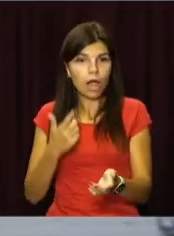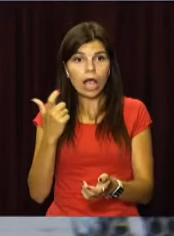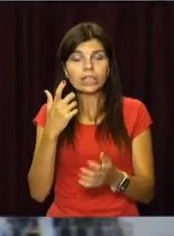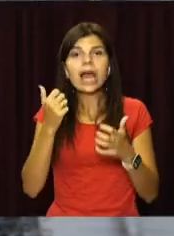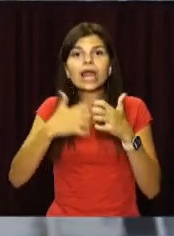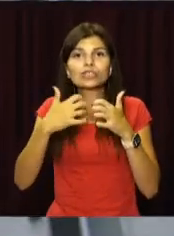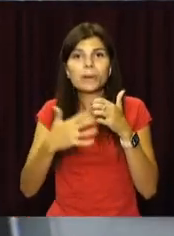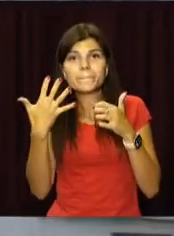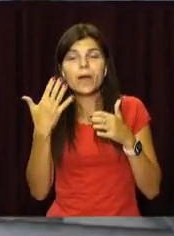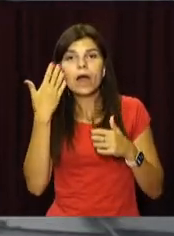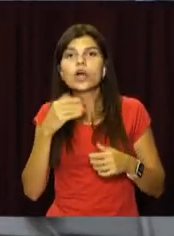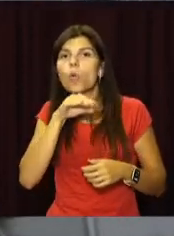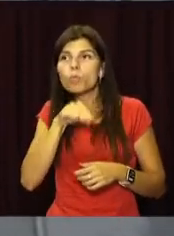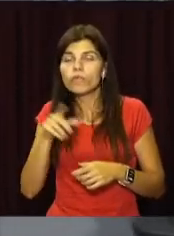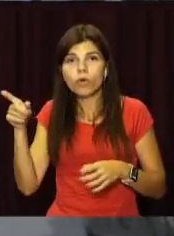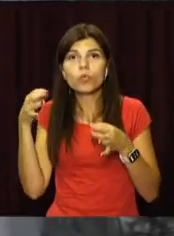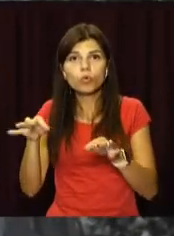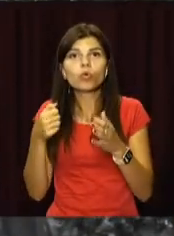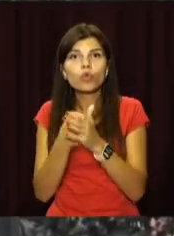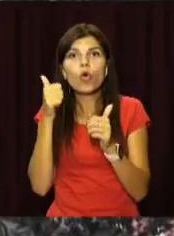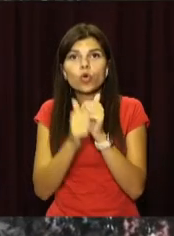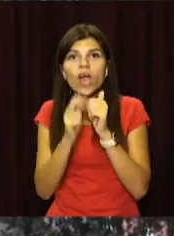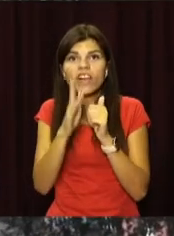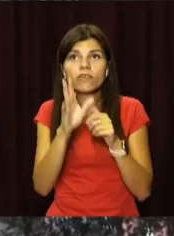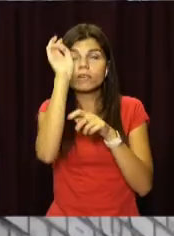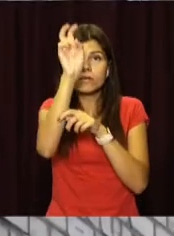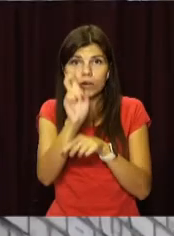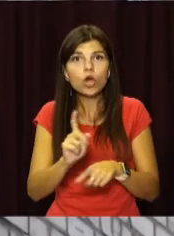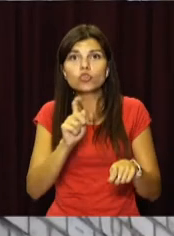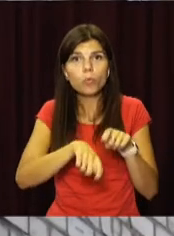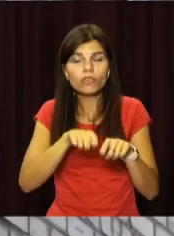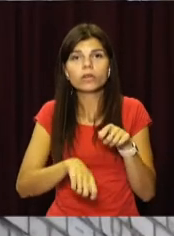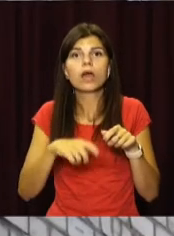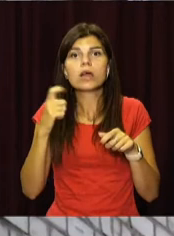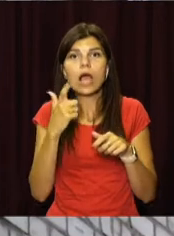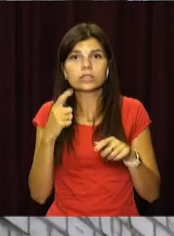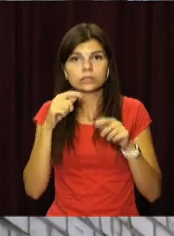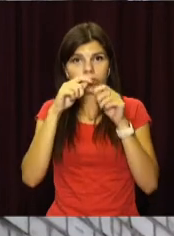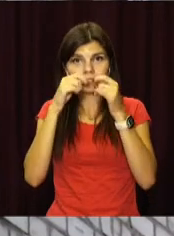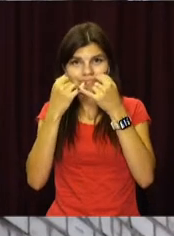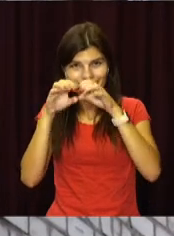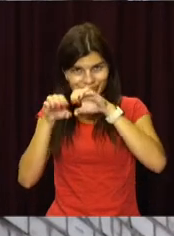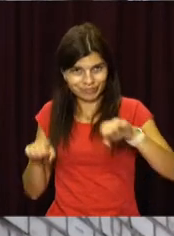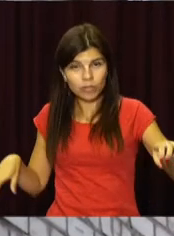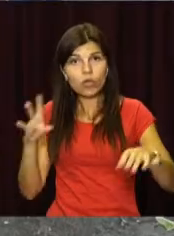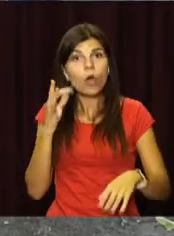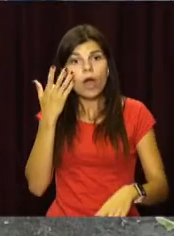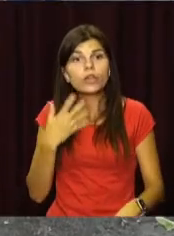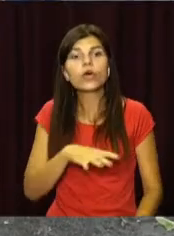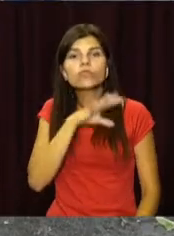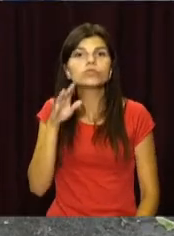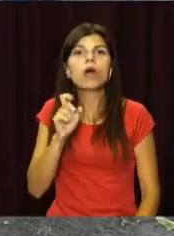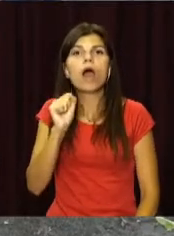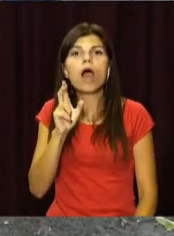з'явиться тоді, коли фахівців Дніпрогазу пустять у кожну квартиру, аби вони перевірили систему газопостачання. Та коли укладуть усі